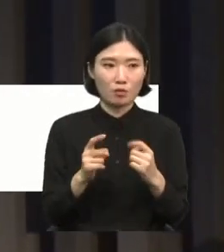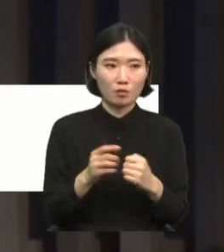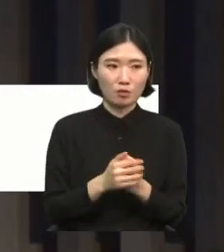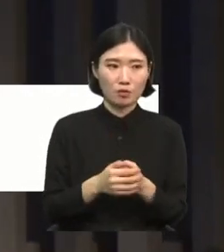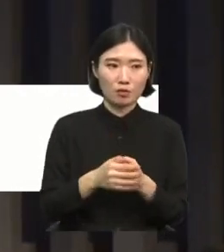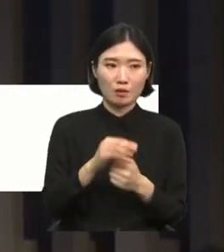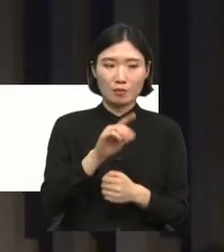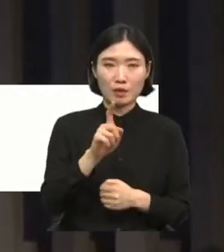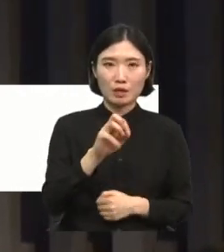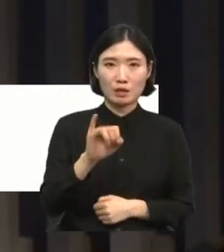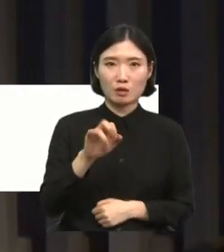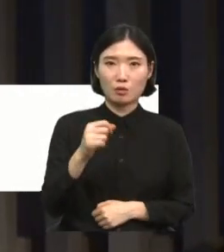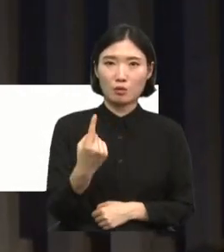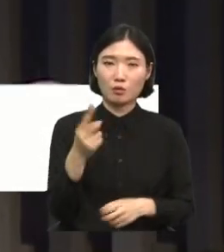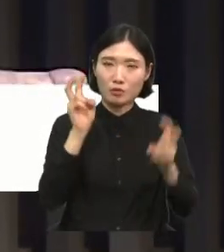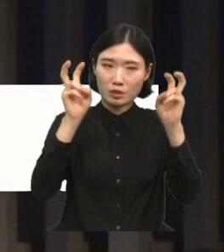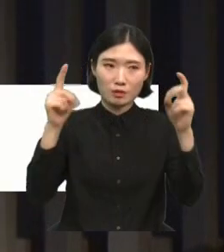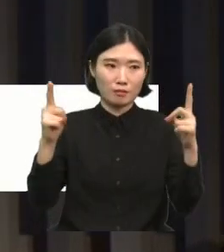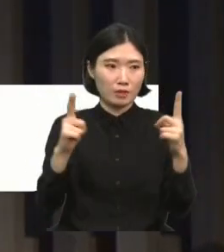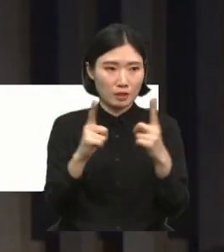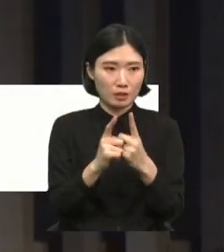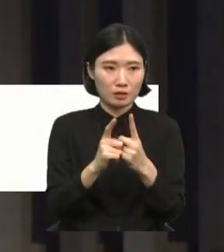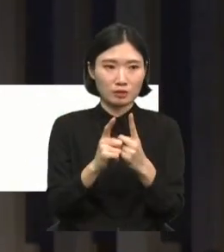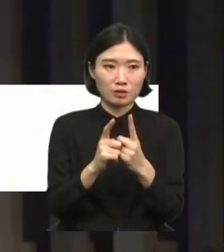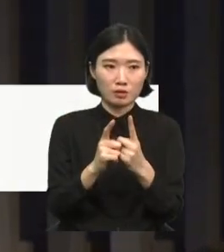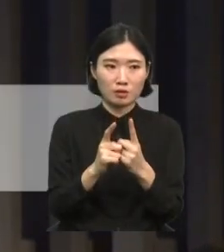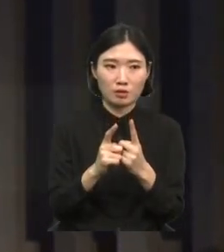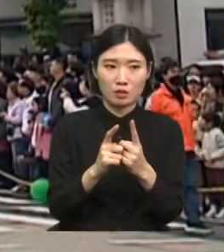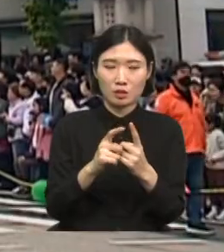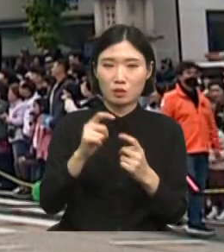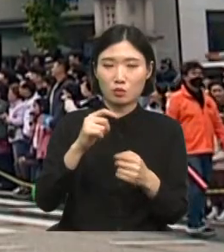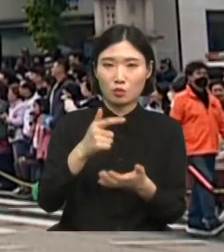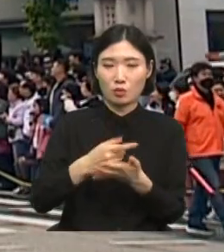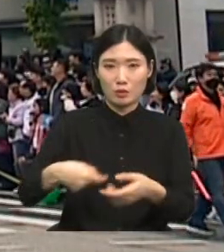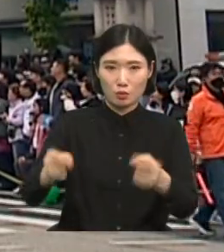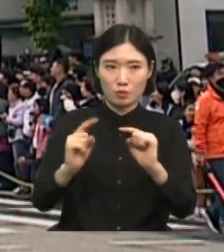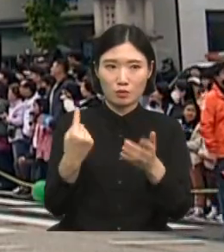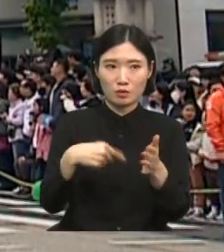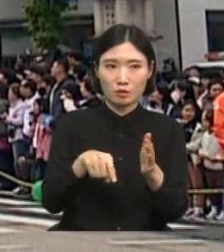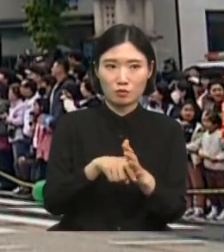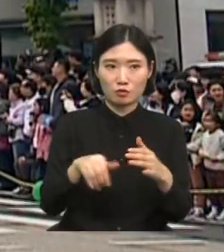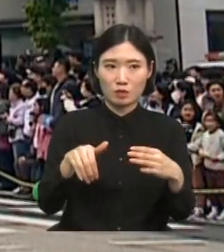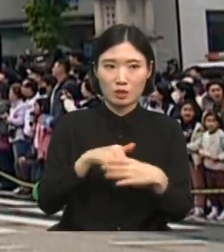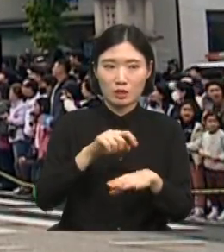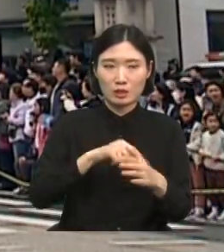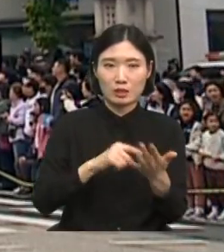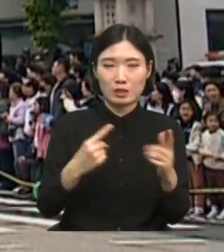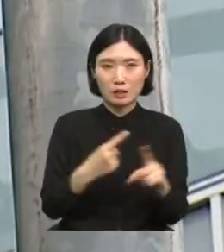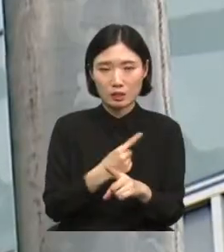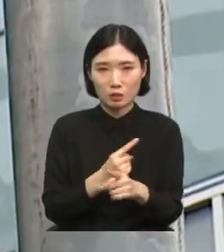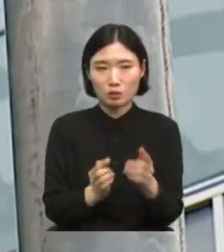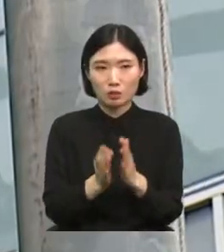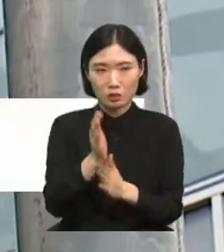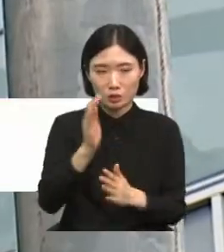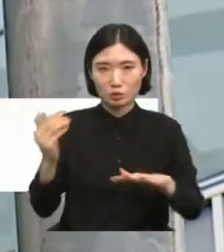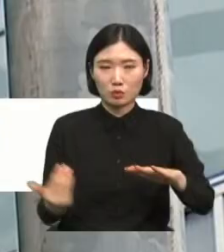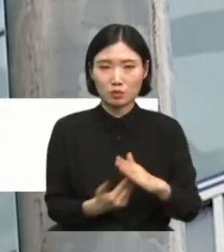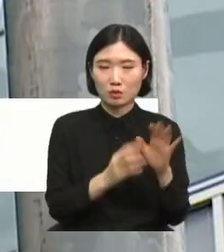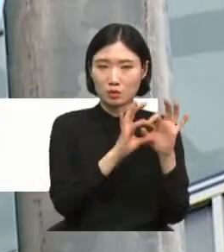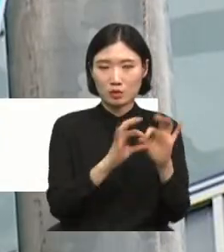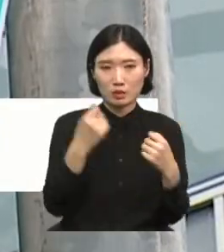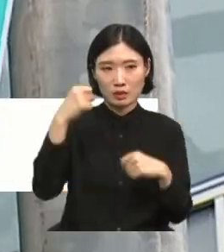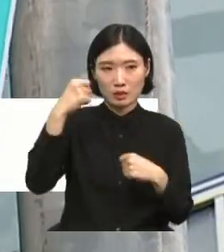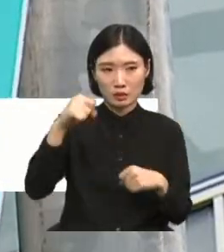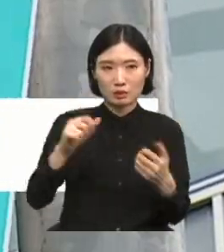기업들도 접촉을 해서 그런 기업들이 노원에 들어올 수 있도록. 문화, 힐링 도시 조성 또한 계속됩니다.